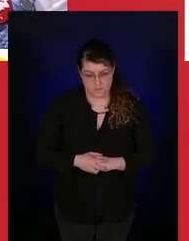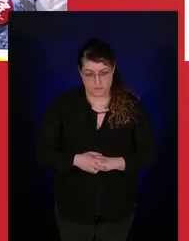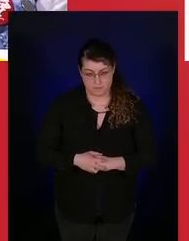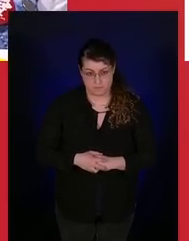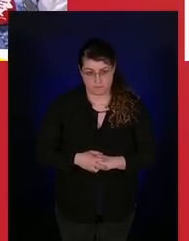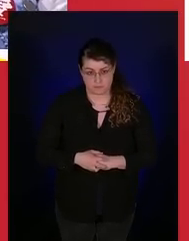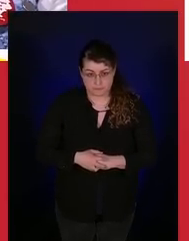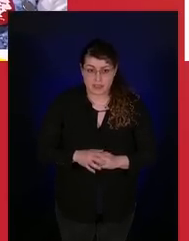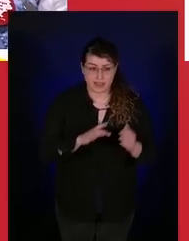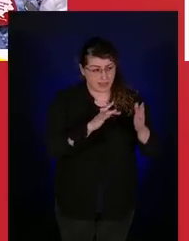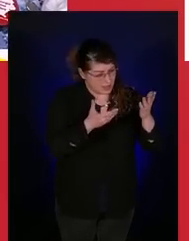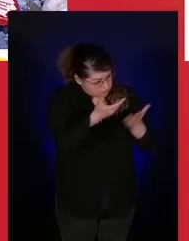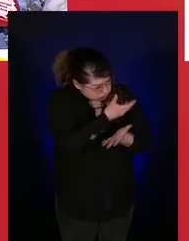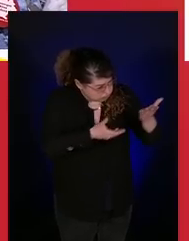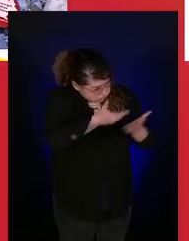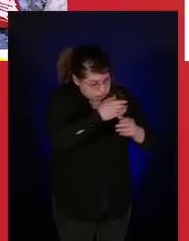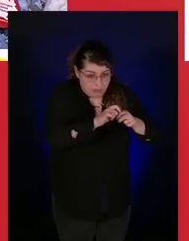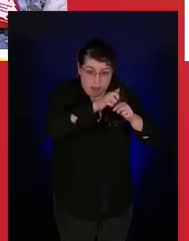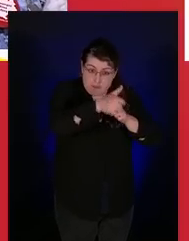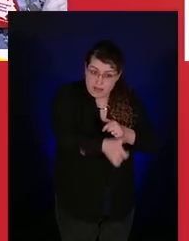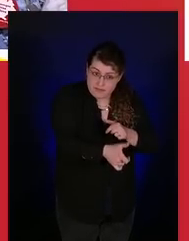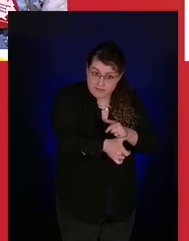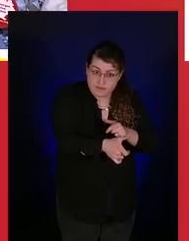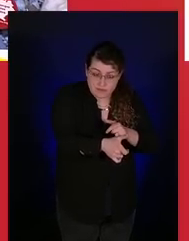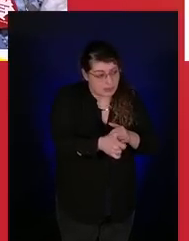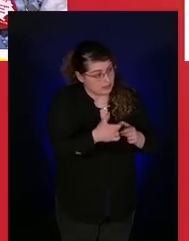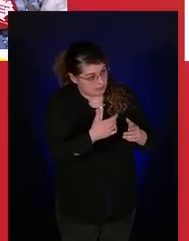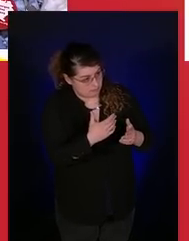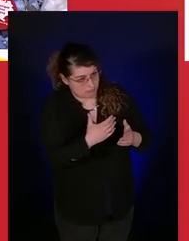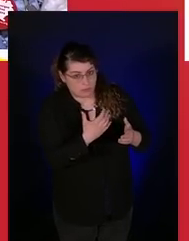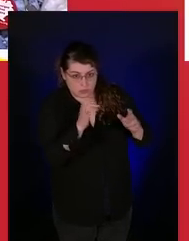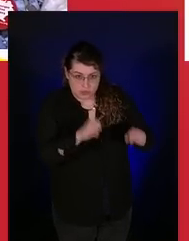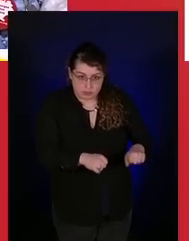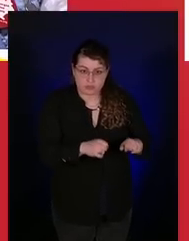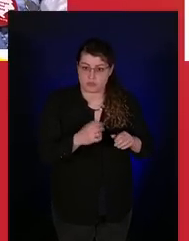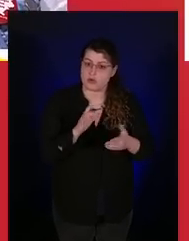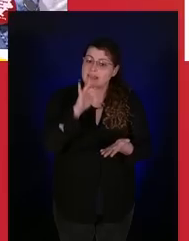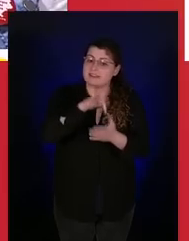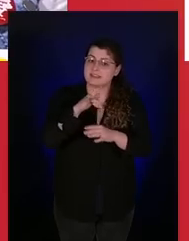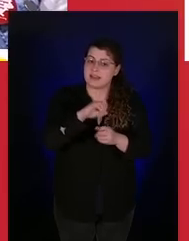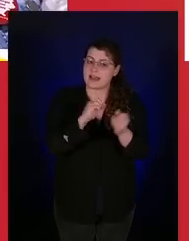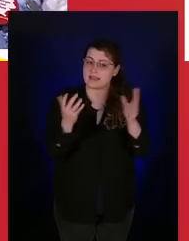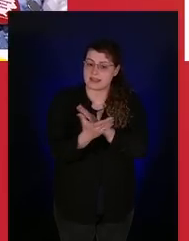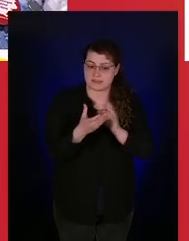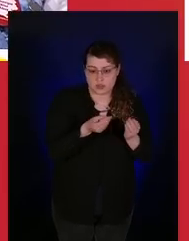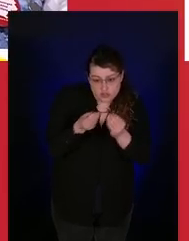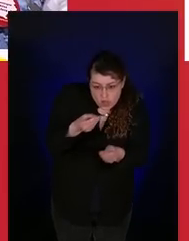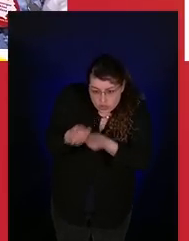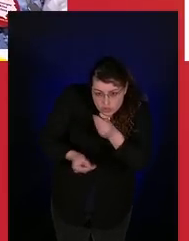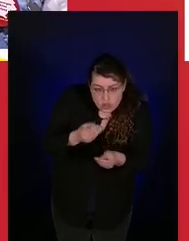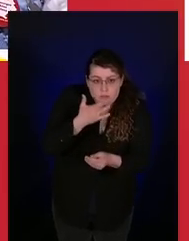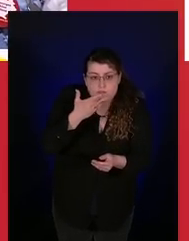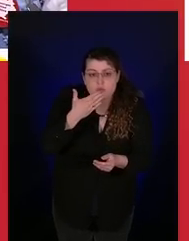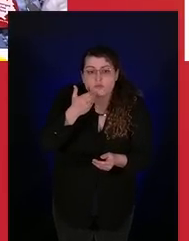Tous ces échanges nous ont permis d'apporter quelques évolutions sur le site Cogetiz qui donnent une meilleure visibilité